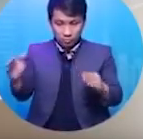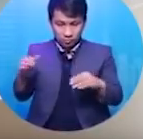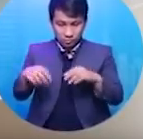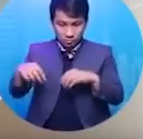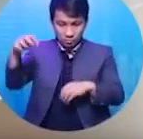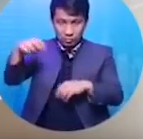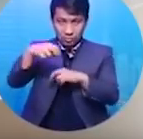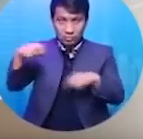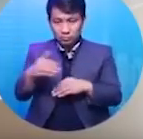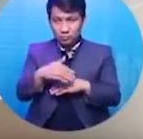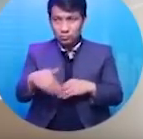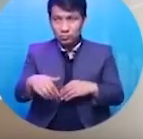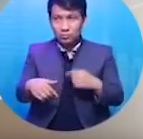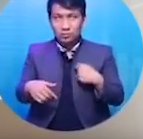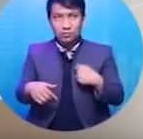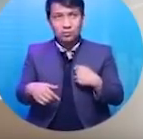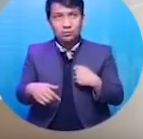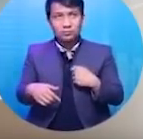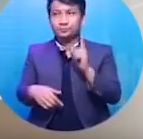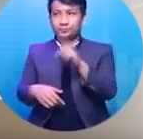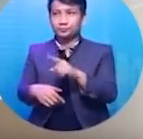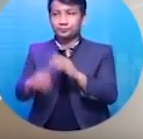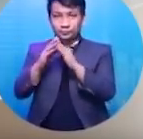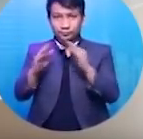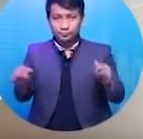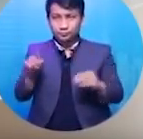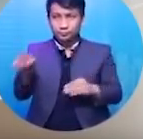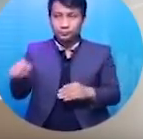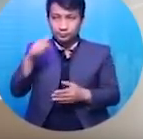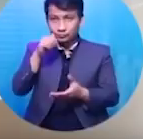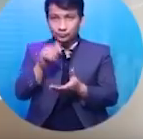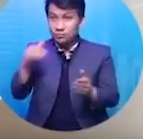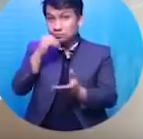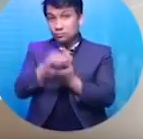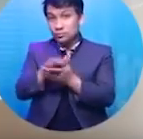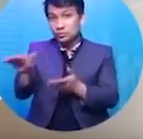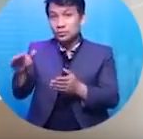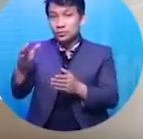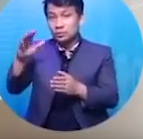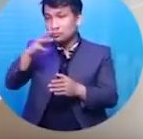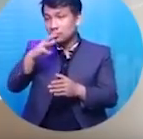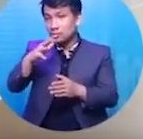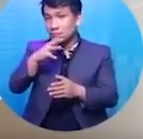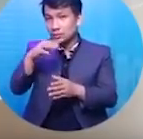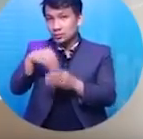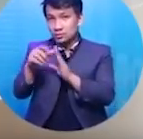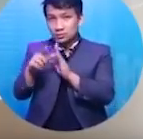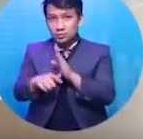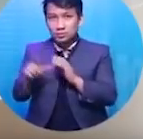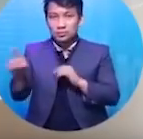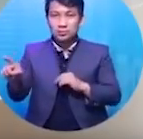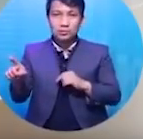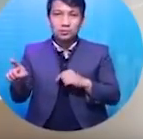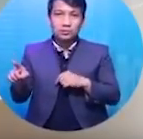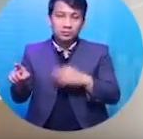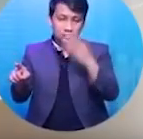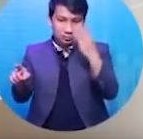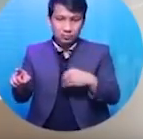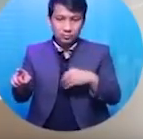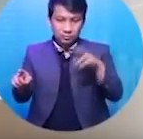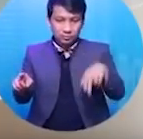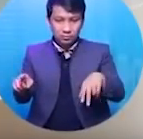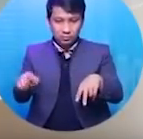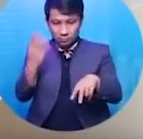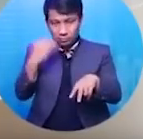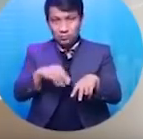Bakit, natulog sir? Ako kalapit ko yung aso. Kaninang bahay? Sa bahay nila, misis? Binagalit ko ng binang ko. Hindi ako pinapasok. Pero yung katabi ko, aso. Kasi inantok ako, nahiga ako.